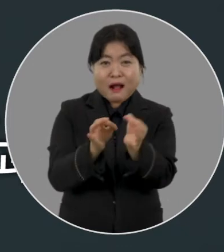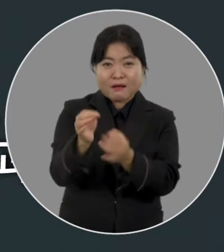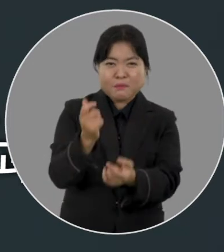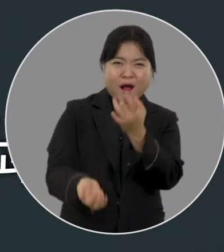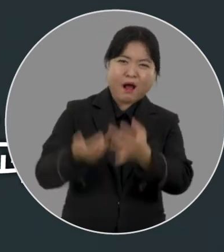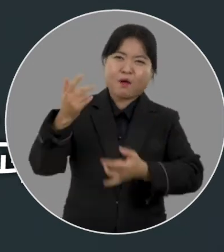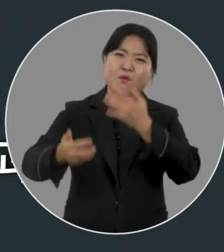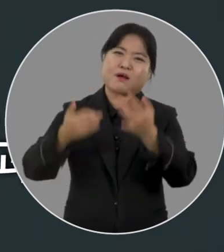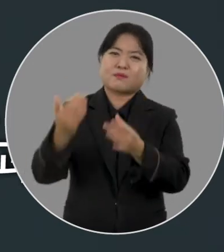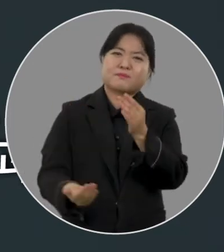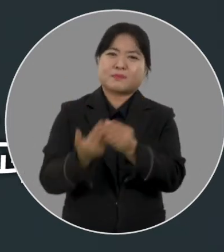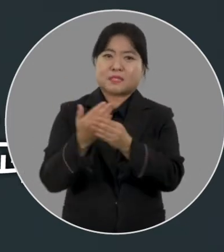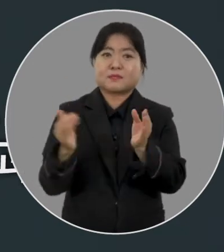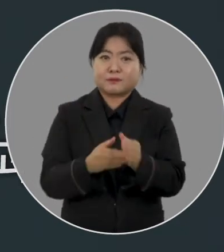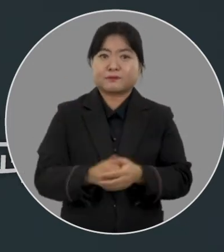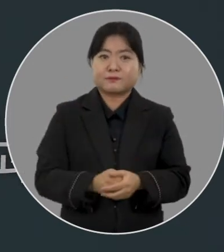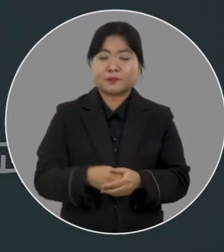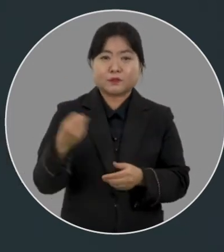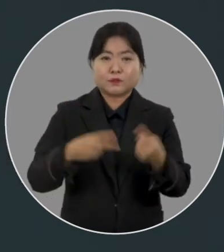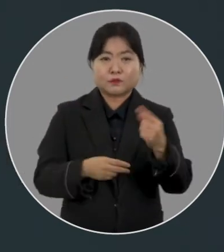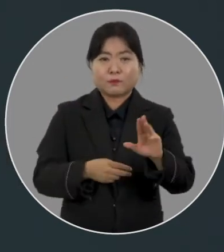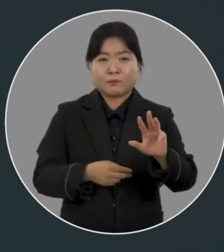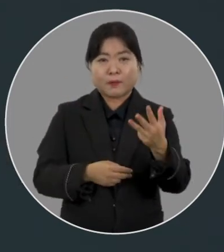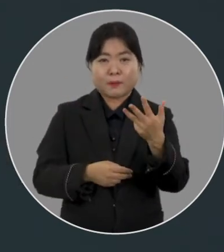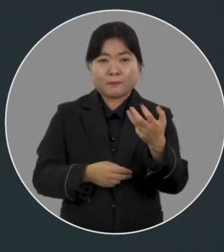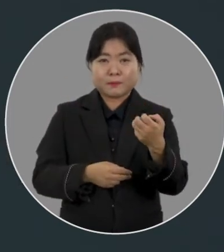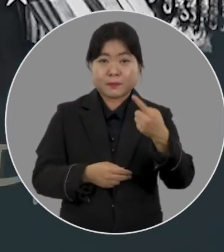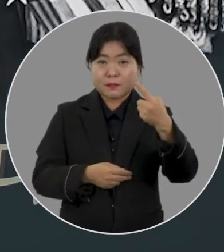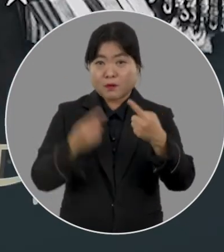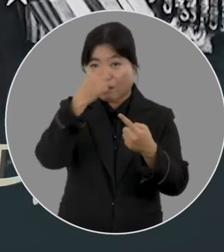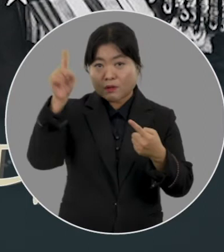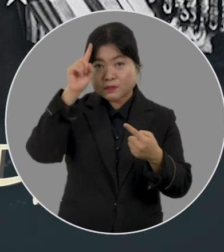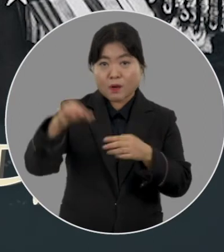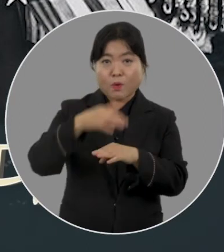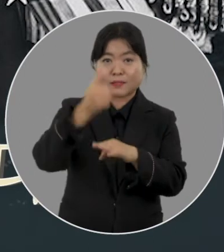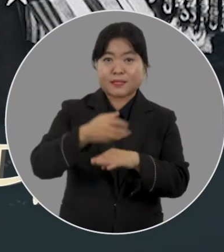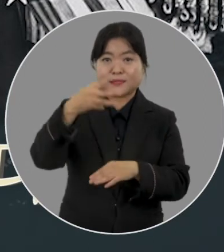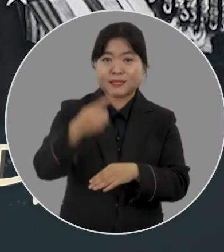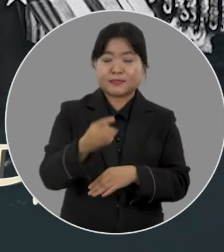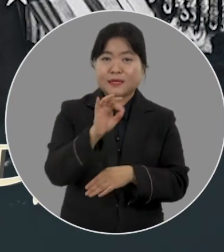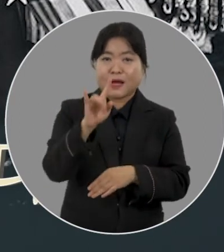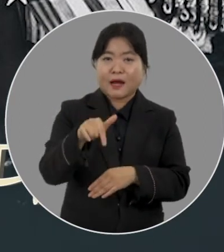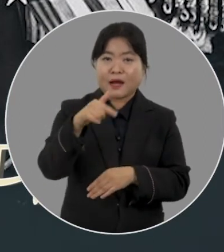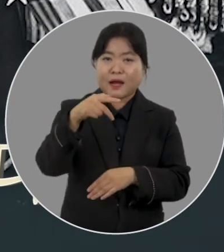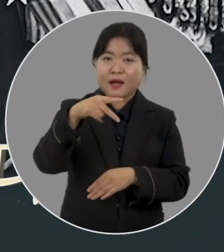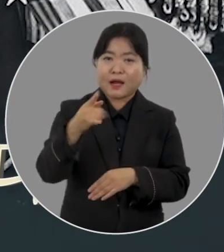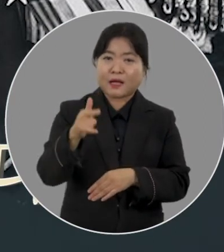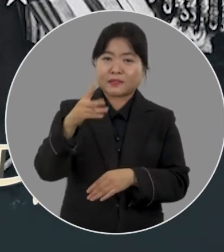방화가 일어나는 사건이 생기게 됩니다. 그리고 1881년 러시아 황제 짜르 알렉산더